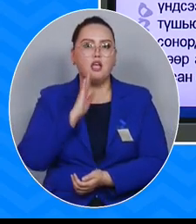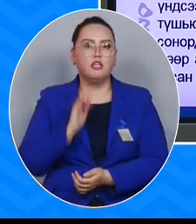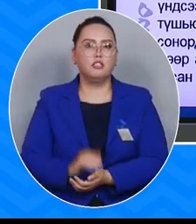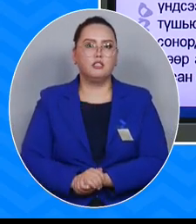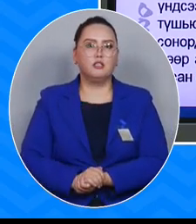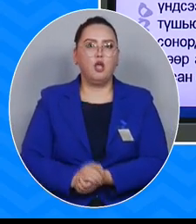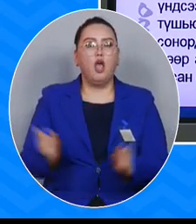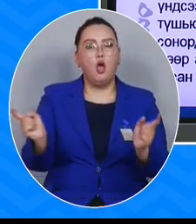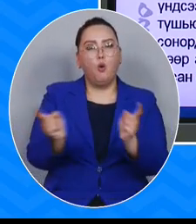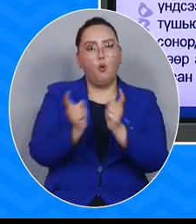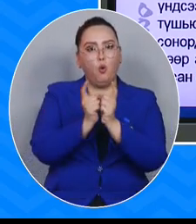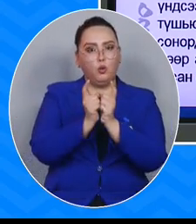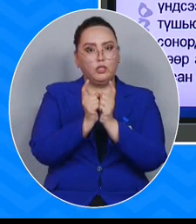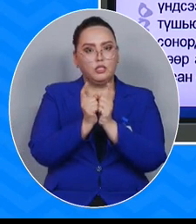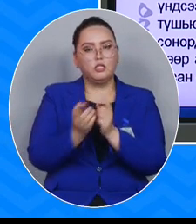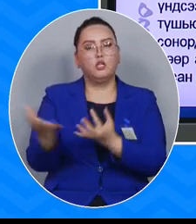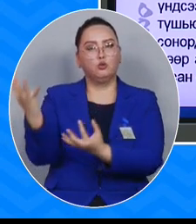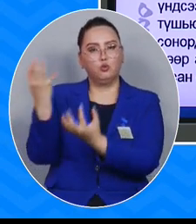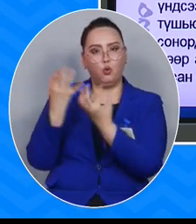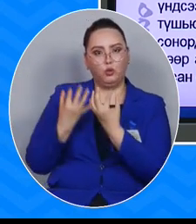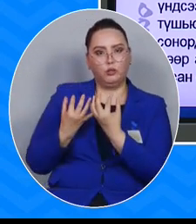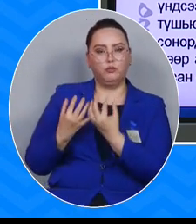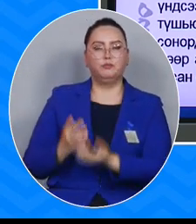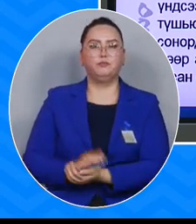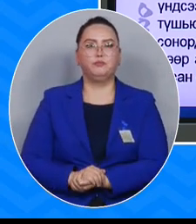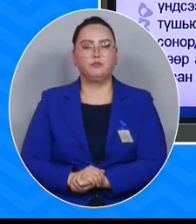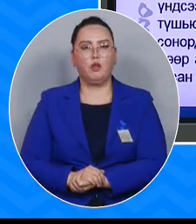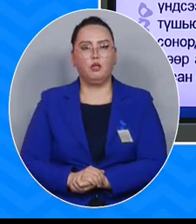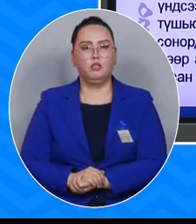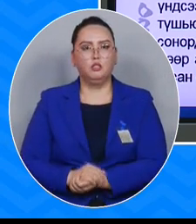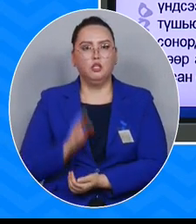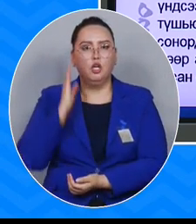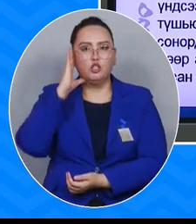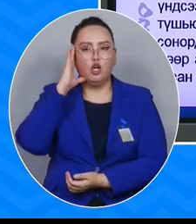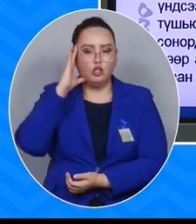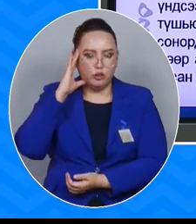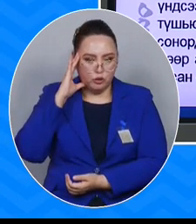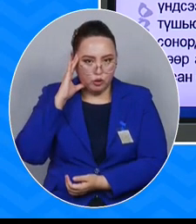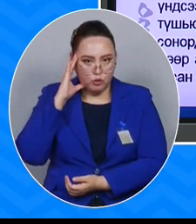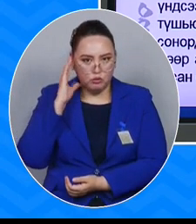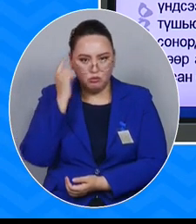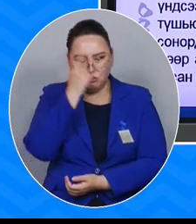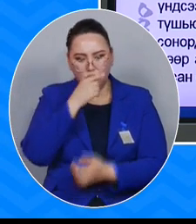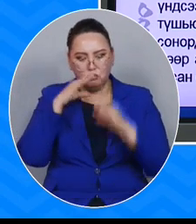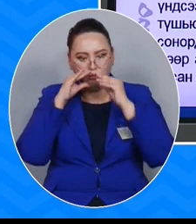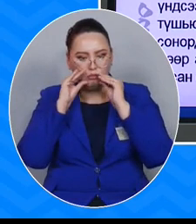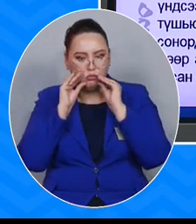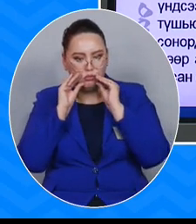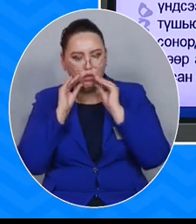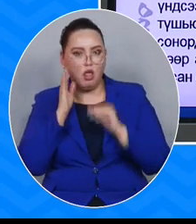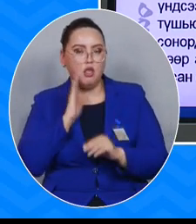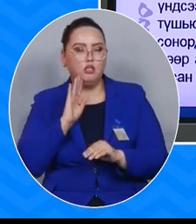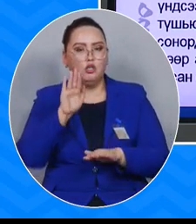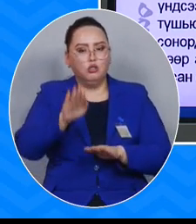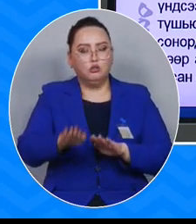юсжайгаар хувчаслан цуглөв. Толгайг өтгөр царай хоруғүр уэлгээж зуэлг-зуэлг алхалсаар